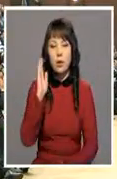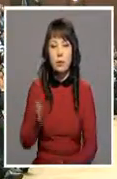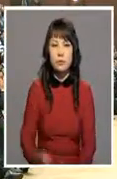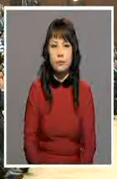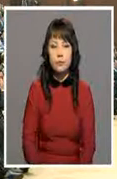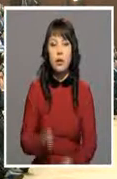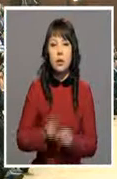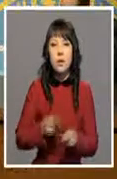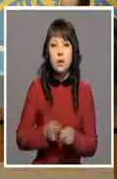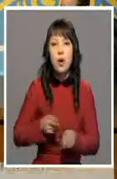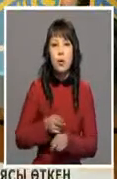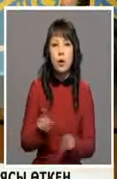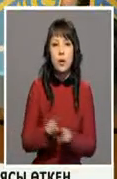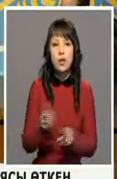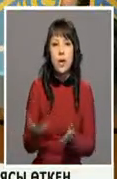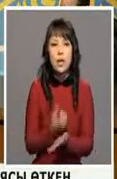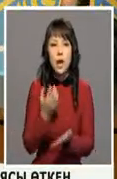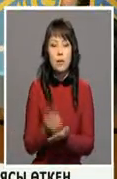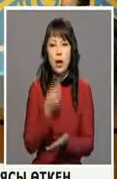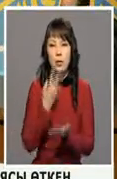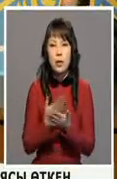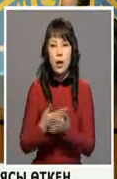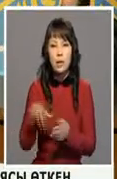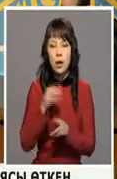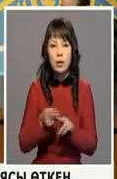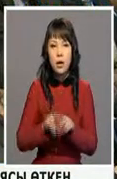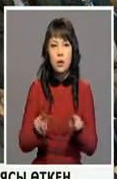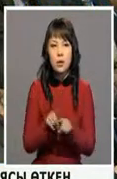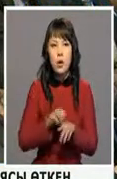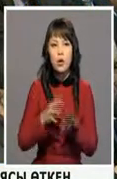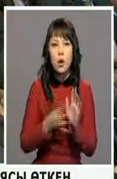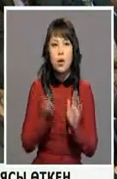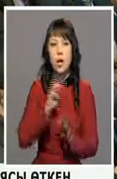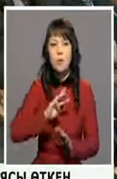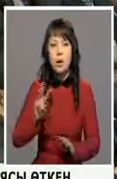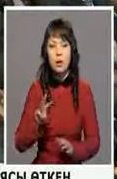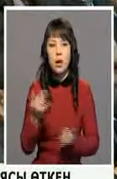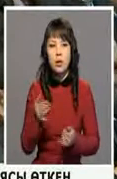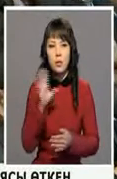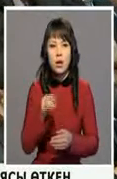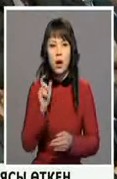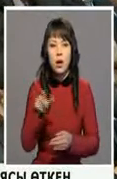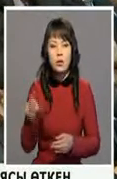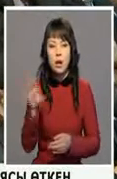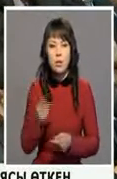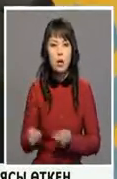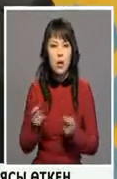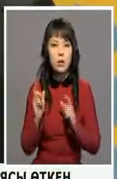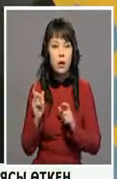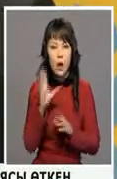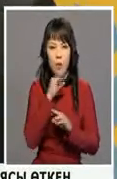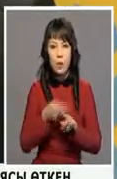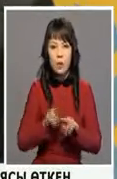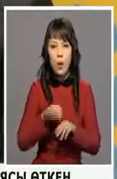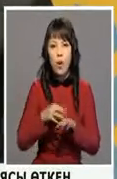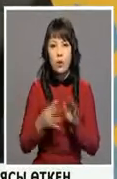Теміржолшылар табыстың тайғазанын тасытты. Өткен жылы болат жол бойымен 19 миллион жолаушы тасымалданған. Бұл алдыңғы жылдағыдан 14%